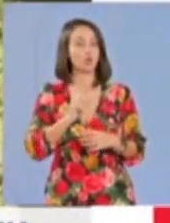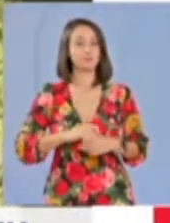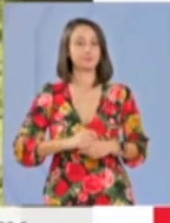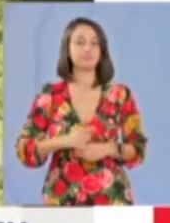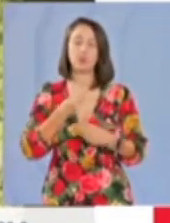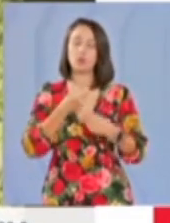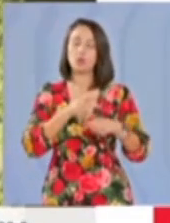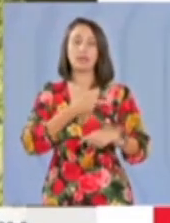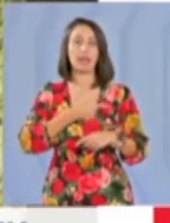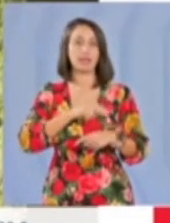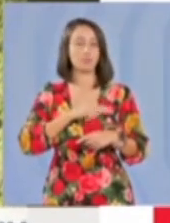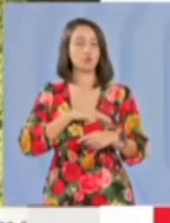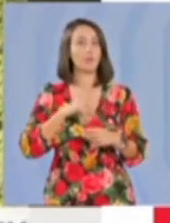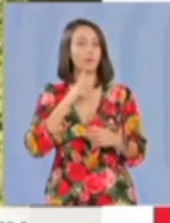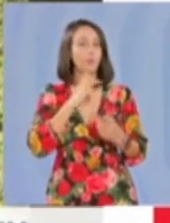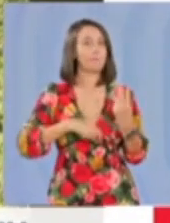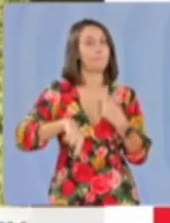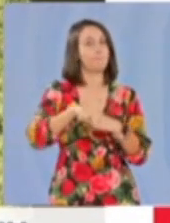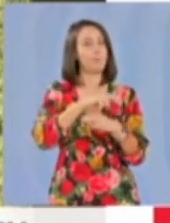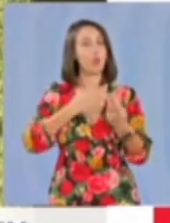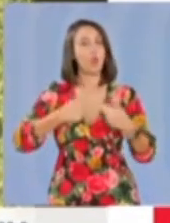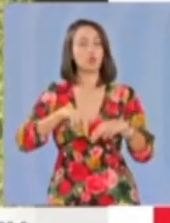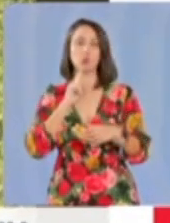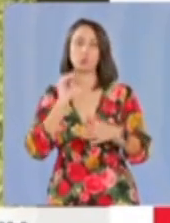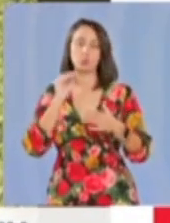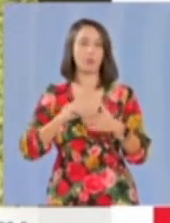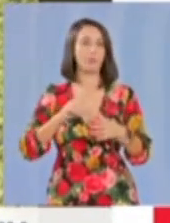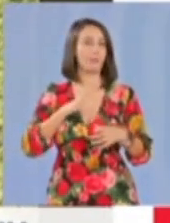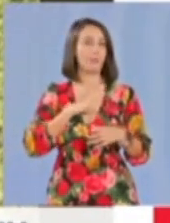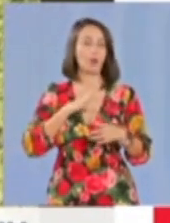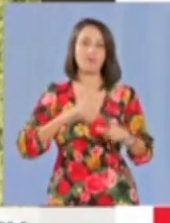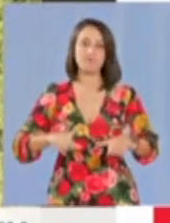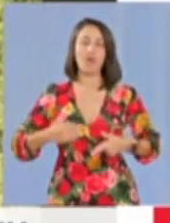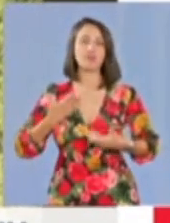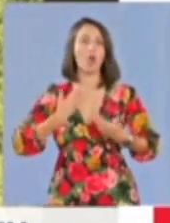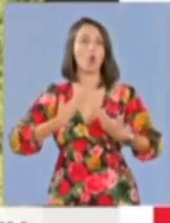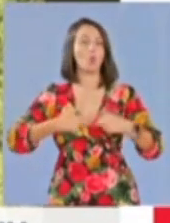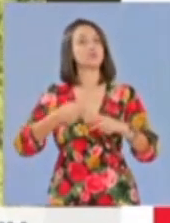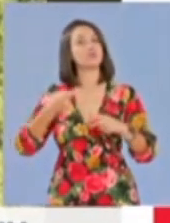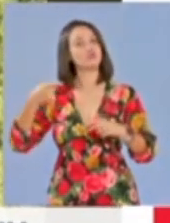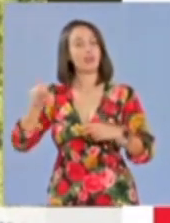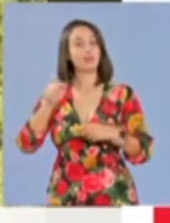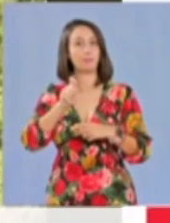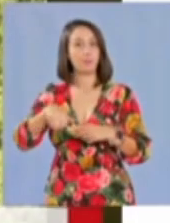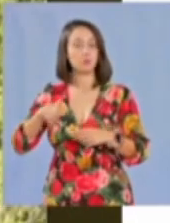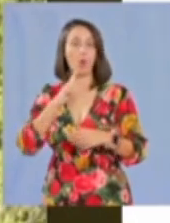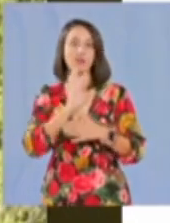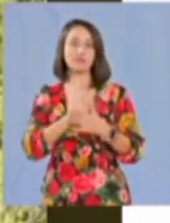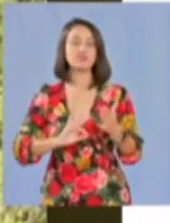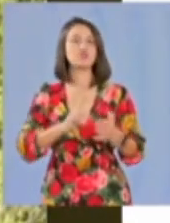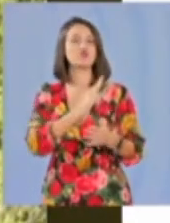toții responsabili în drumețiile noastre și să nu punem în pericol viața noastră și a celorlalți, a scris șeful statului.